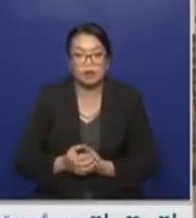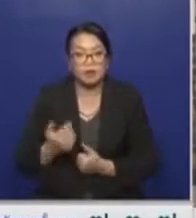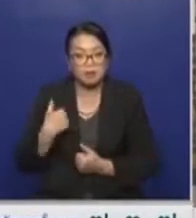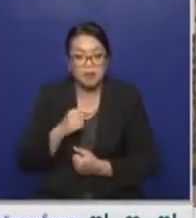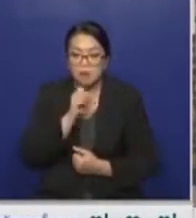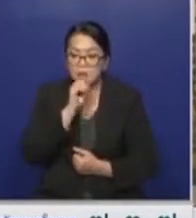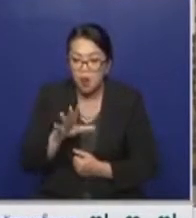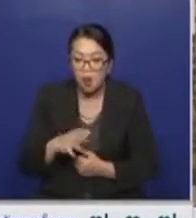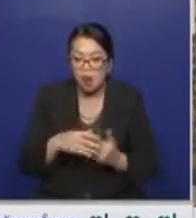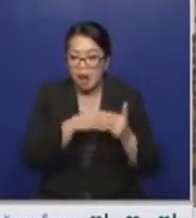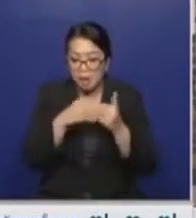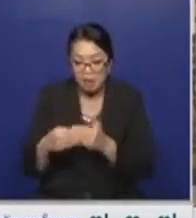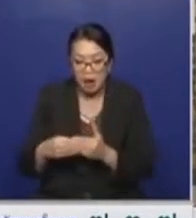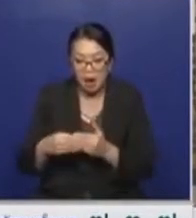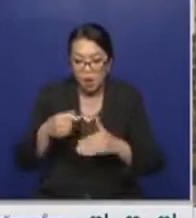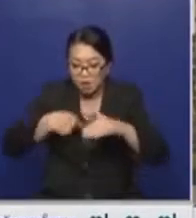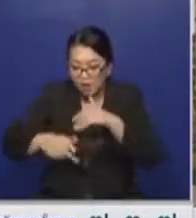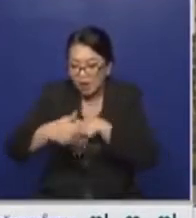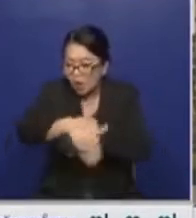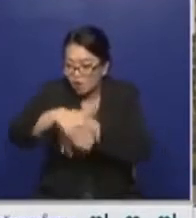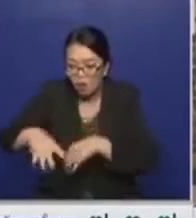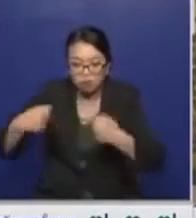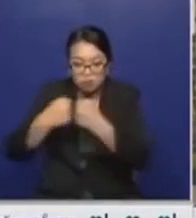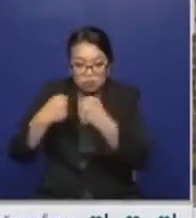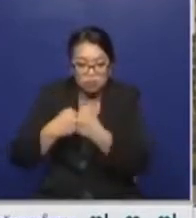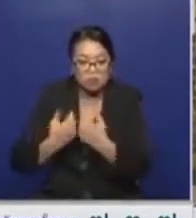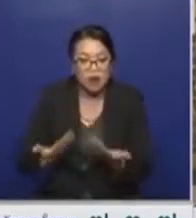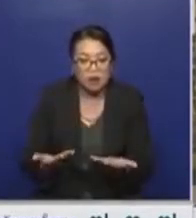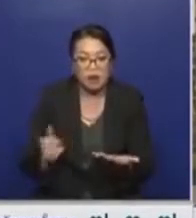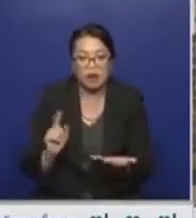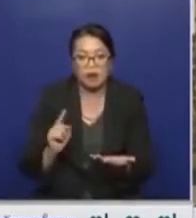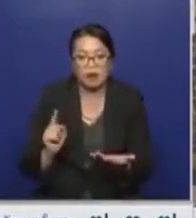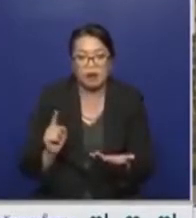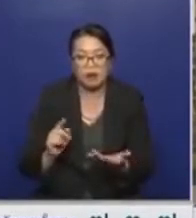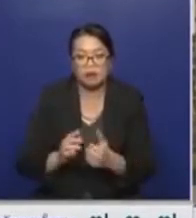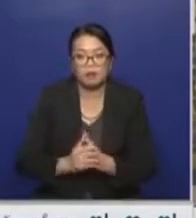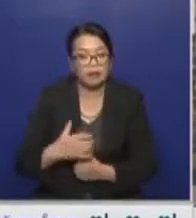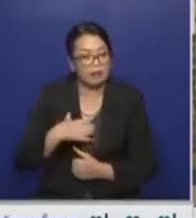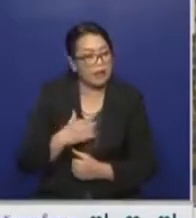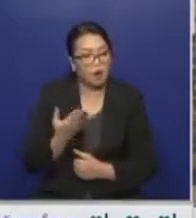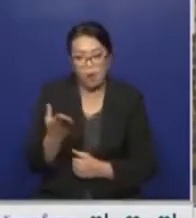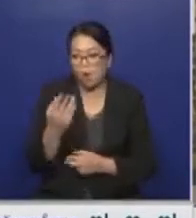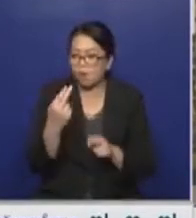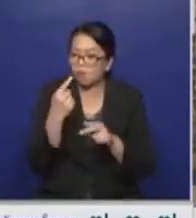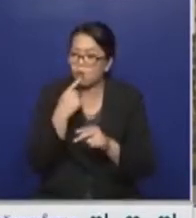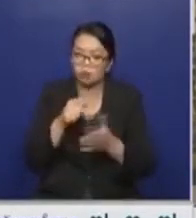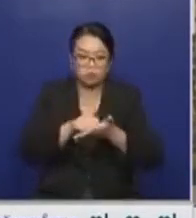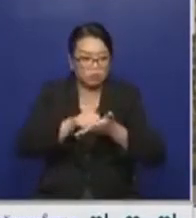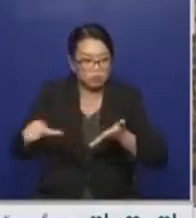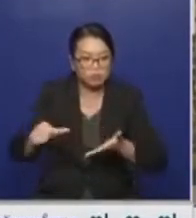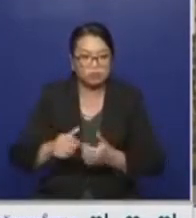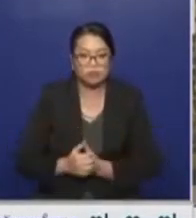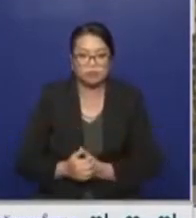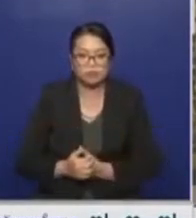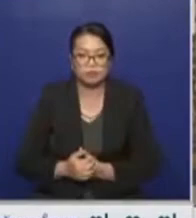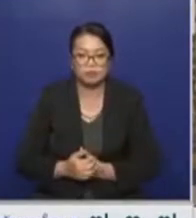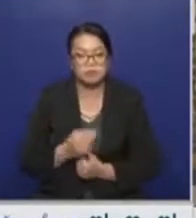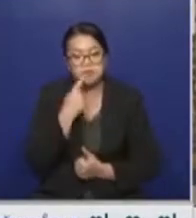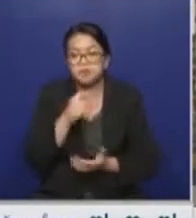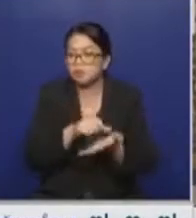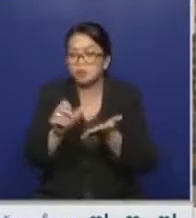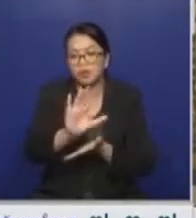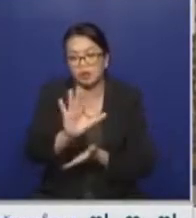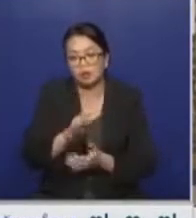หาว่าจะพาคนลงถนน ไม่เป็นไรครับ ผมอยากให้ท่านถอน ครับไม่ต้องถอนนะครับแ